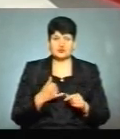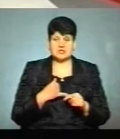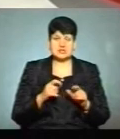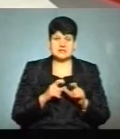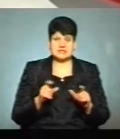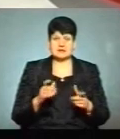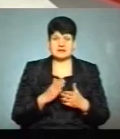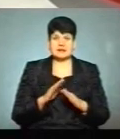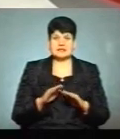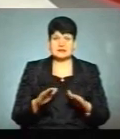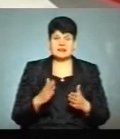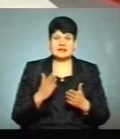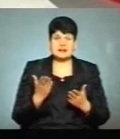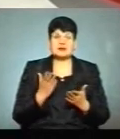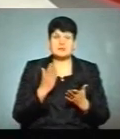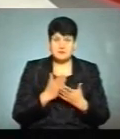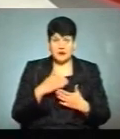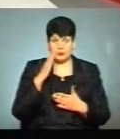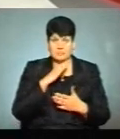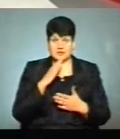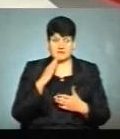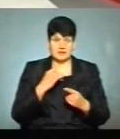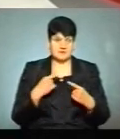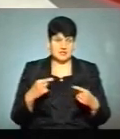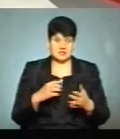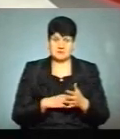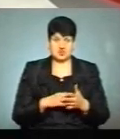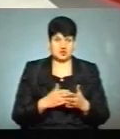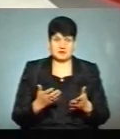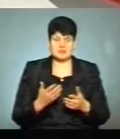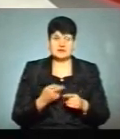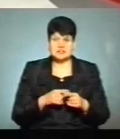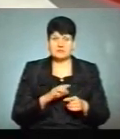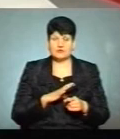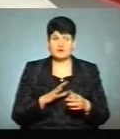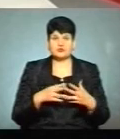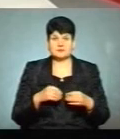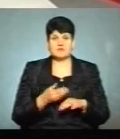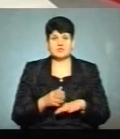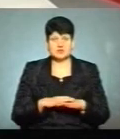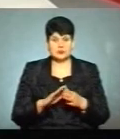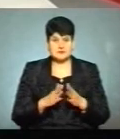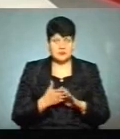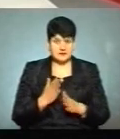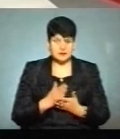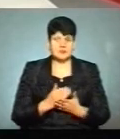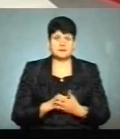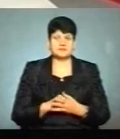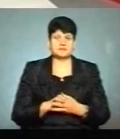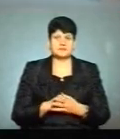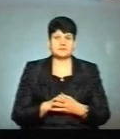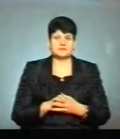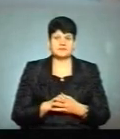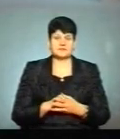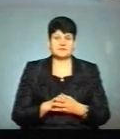закладах перебувають діти, які мають батьків. І там є різні причини. Це буває, що ці сім'ї в складних життєвих обставинах перебувають.